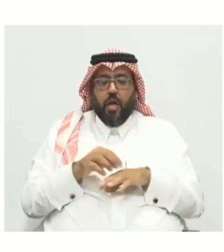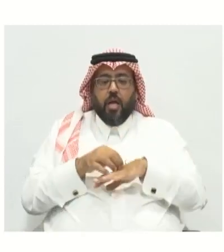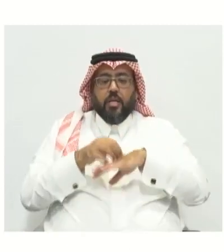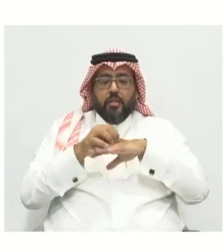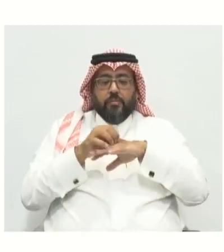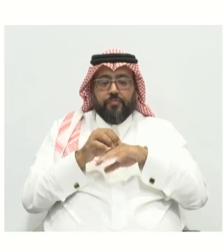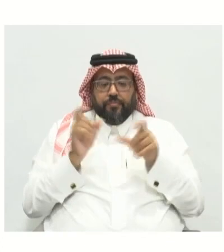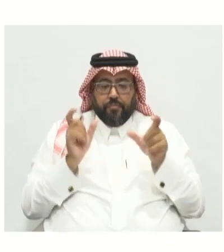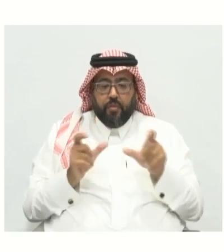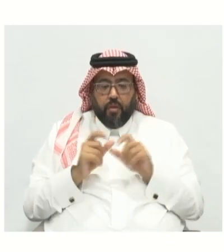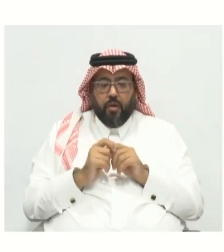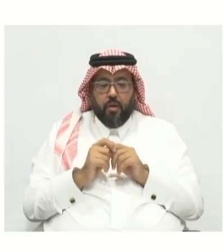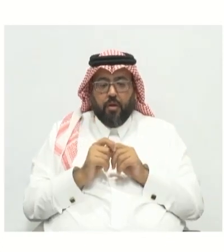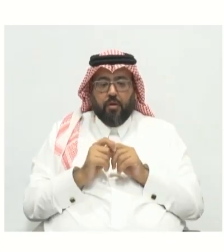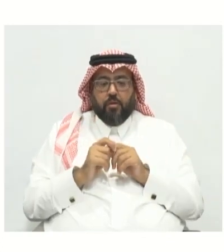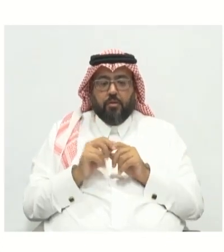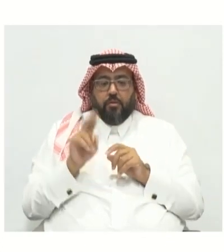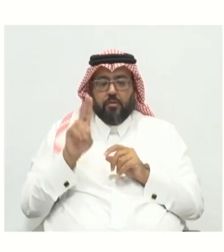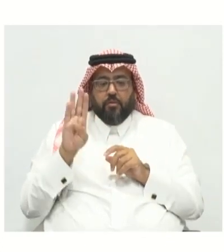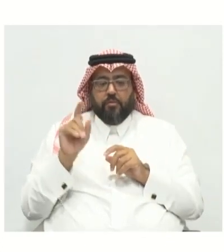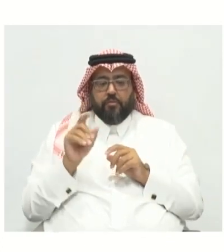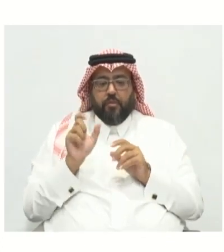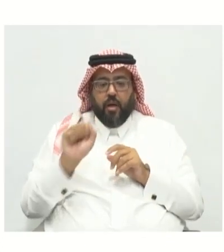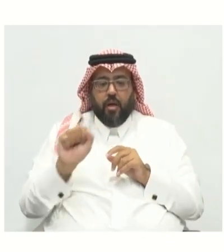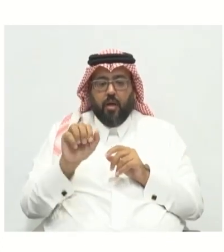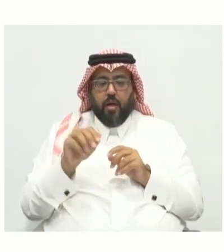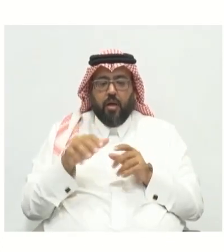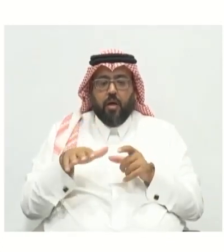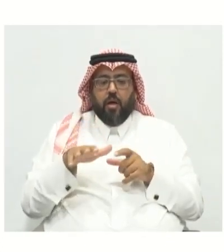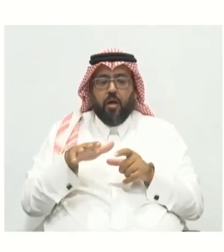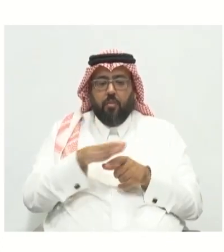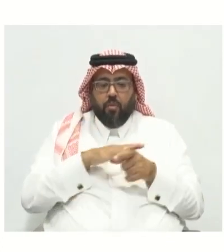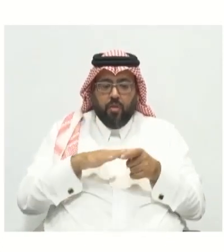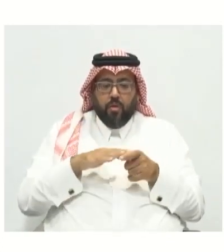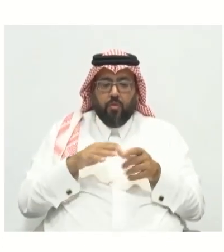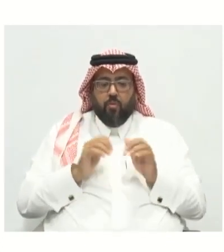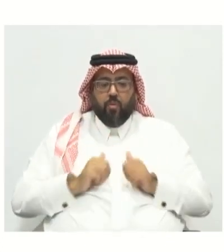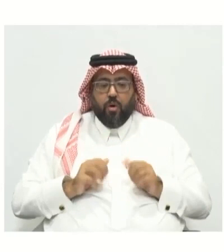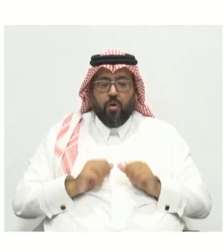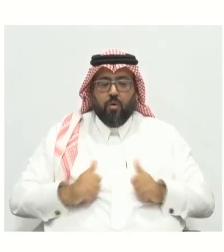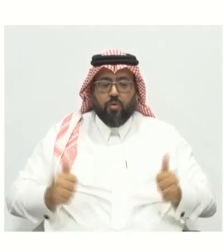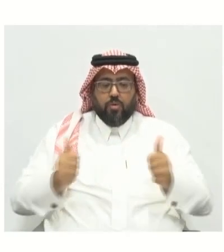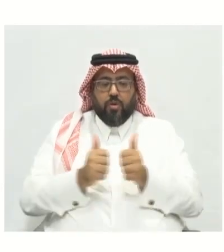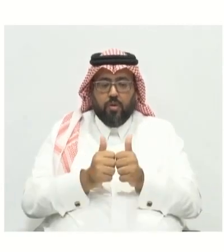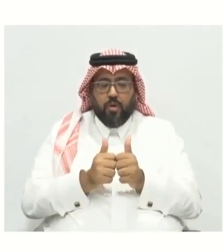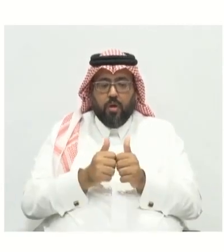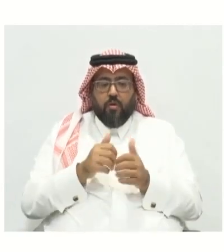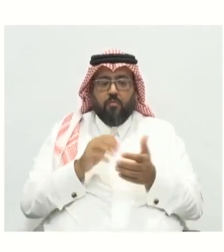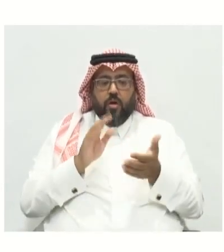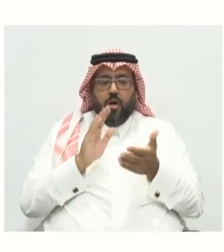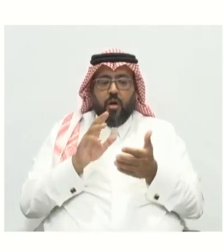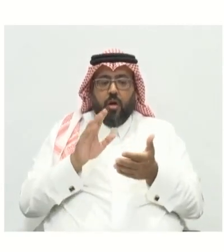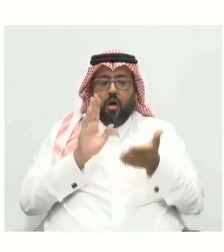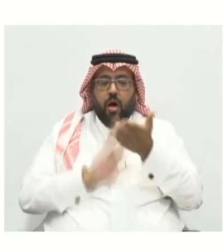وفق الشريعه الاسلاميه وت حق المواطن واسرته في حاله الطوارئ والمرض والعجز والشيخوخه خامسا ما